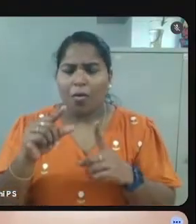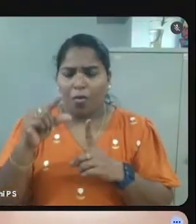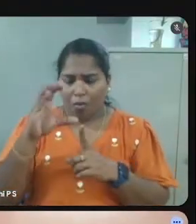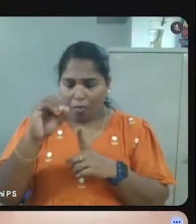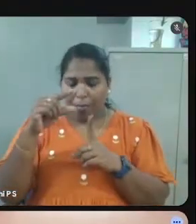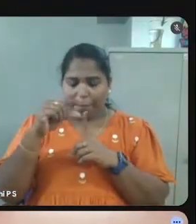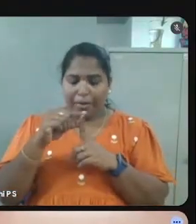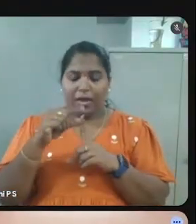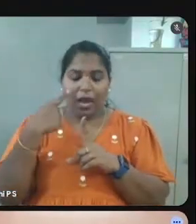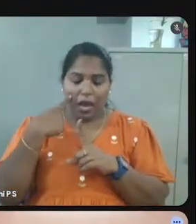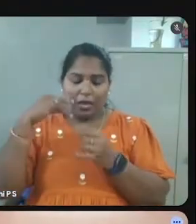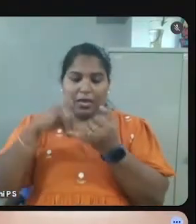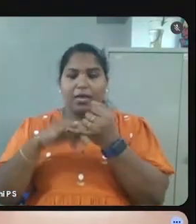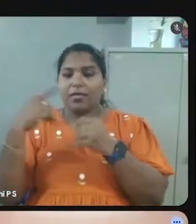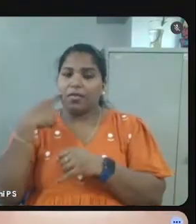OPISI.